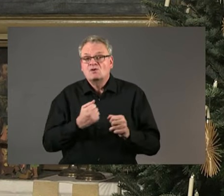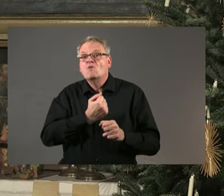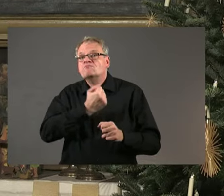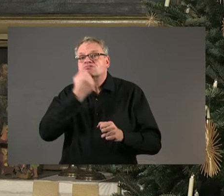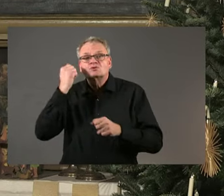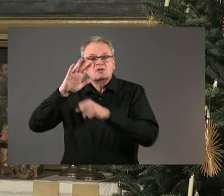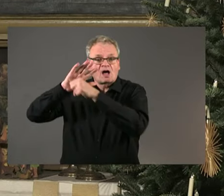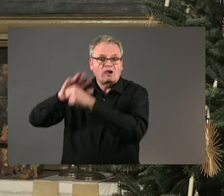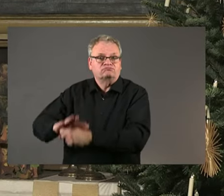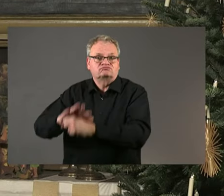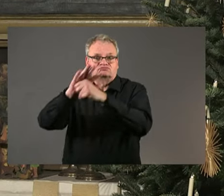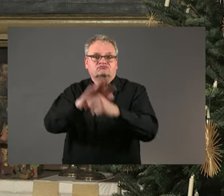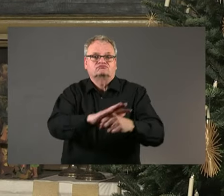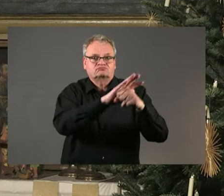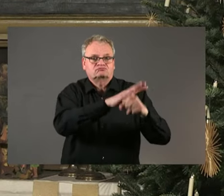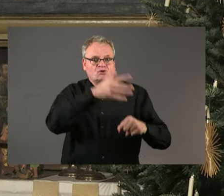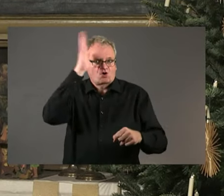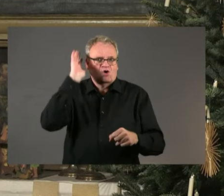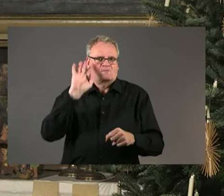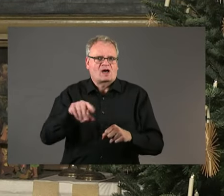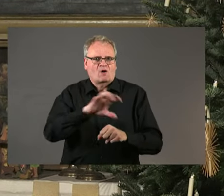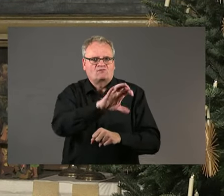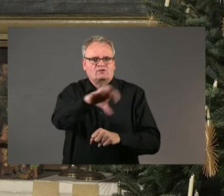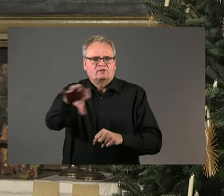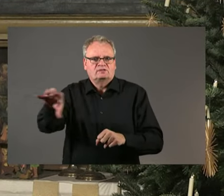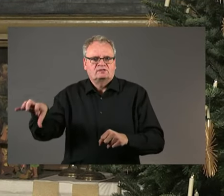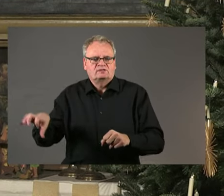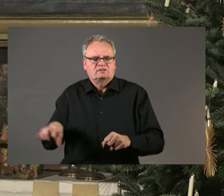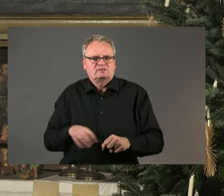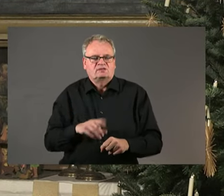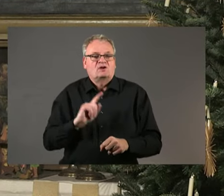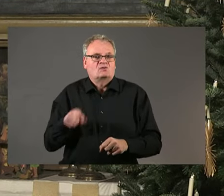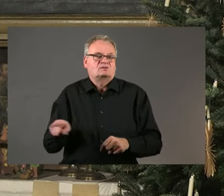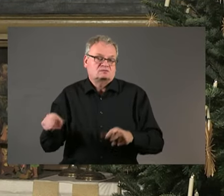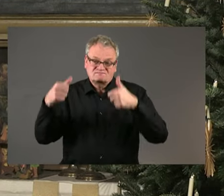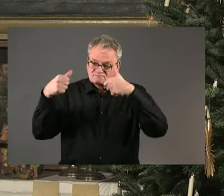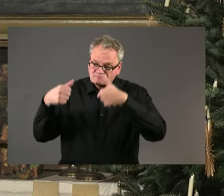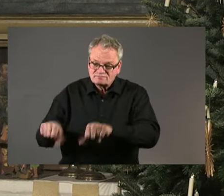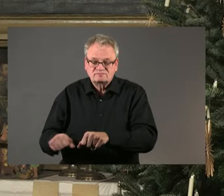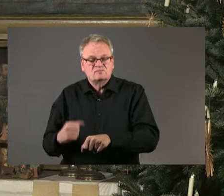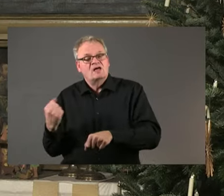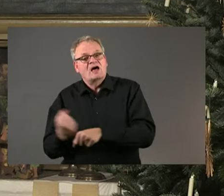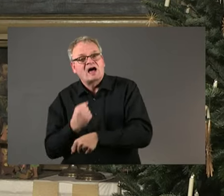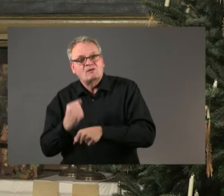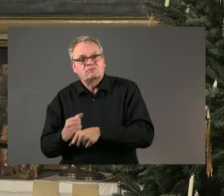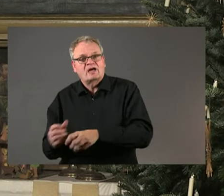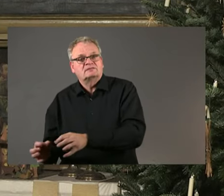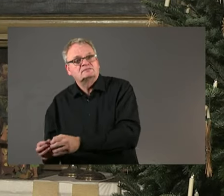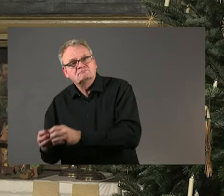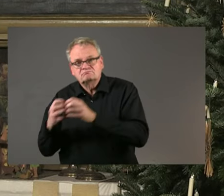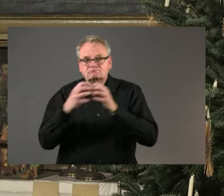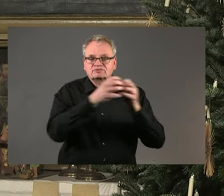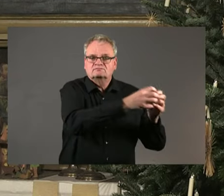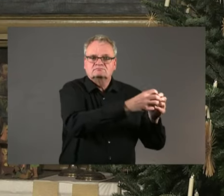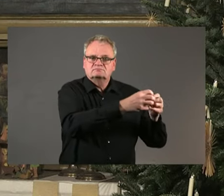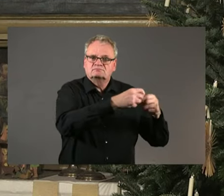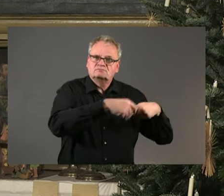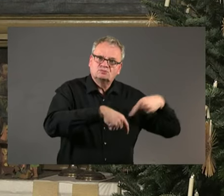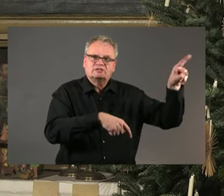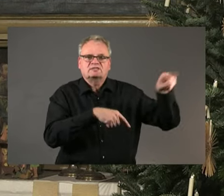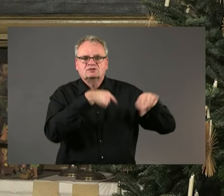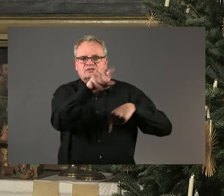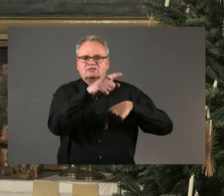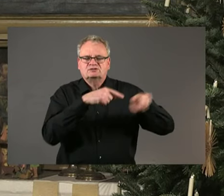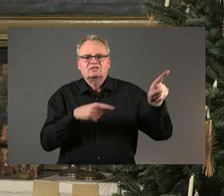Unterdrückung. Viele Menschen waren als Zwangsarbeiter in die Sklaverei verschleppt. Und die noch